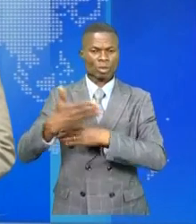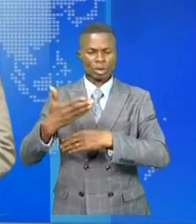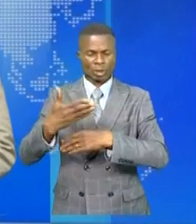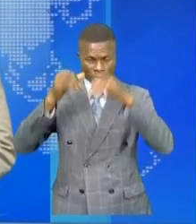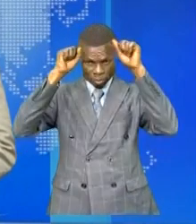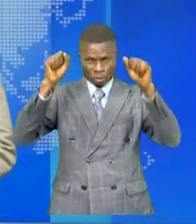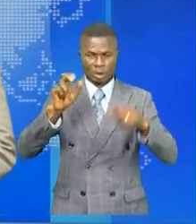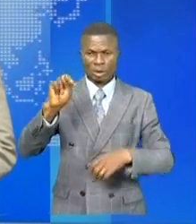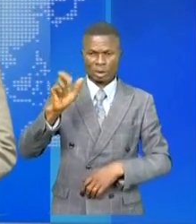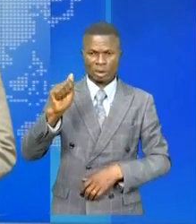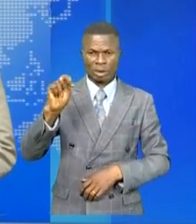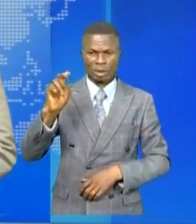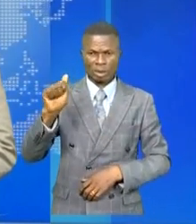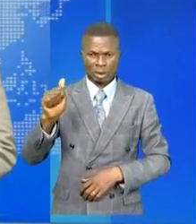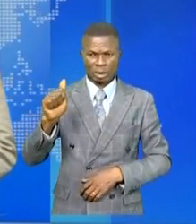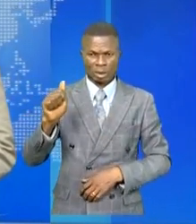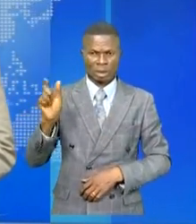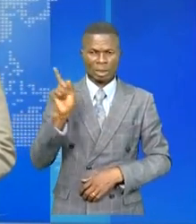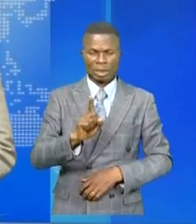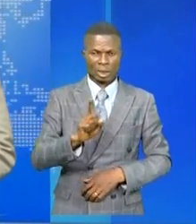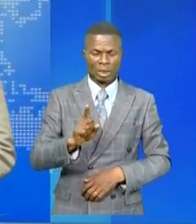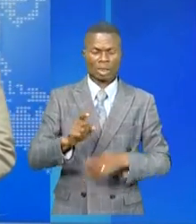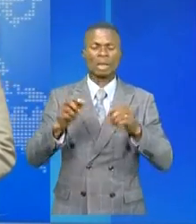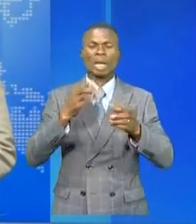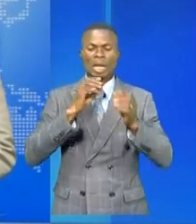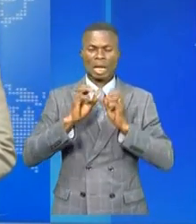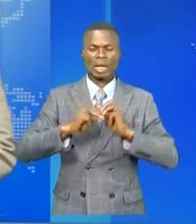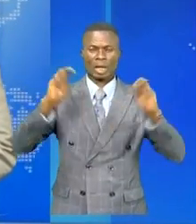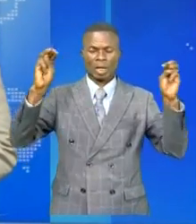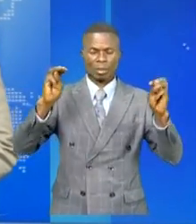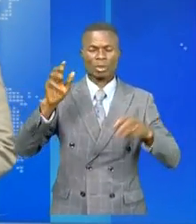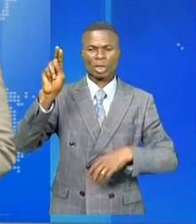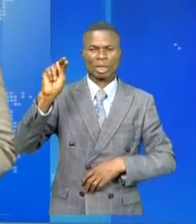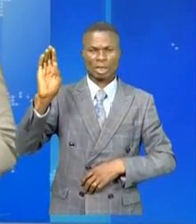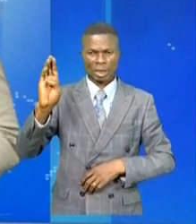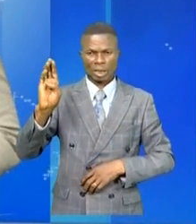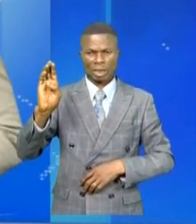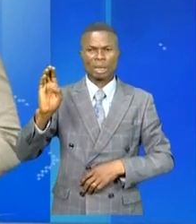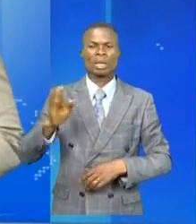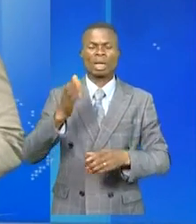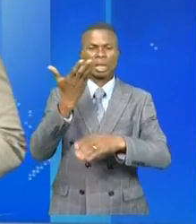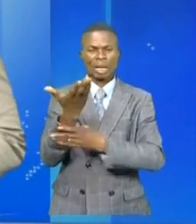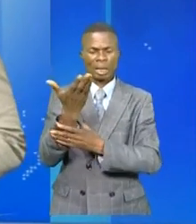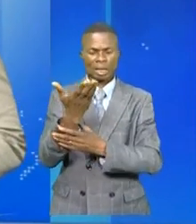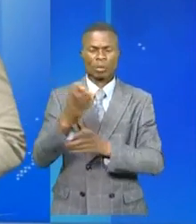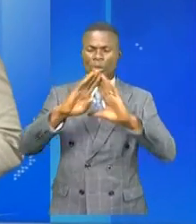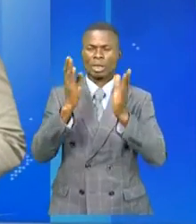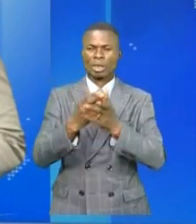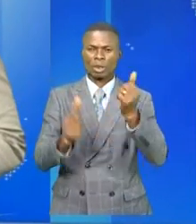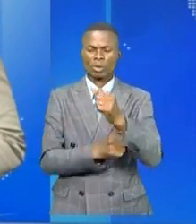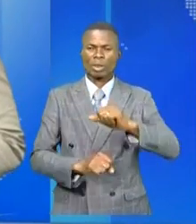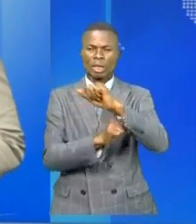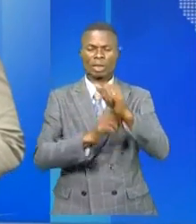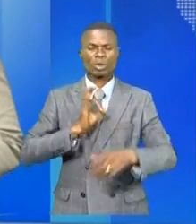Nana Manuanina, est intervenue dans une émission sur la RTNC, Mabina Pebokoko. Elle appelle les peuples soukous à soutenir le chef de